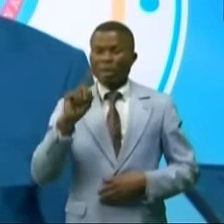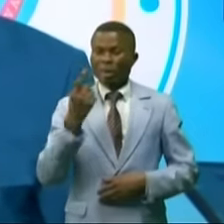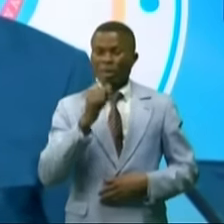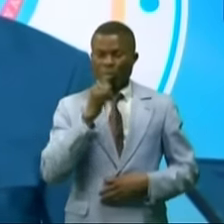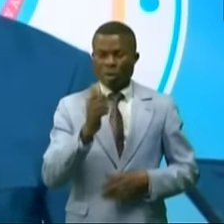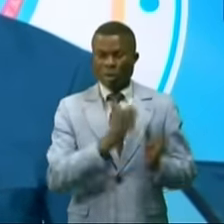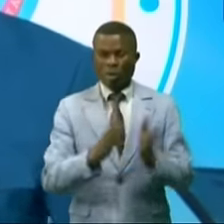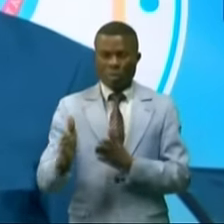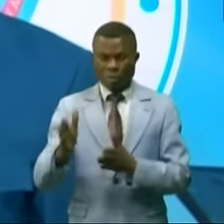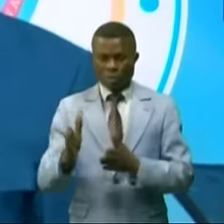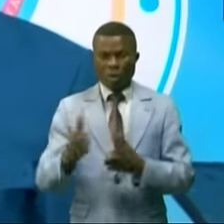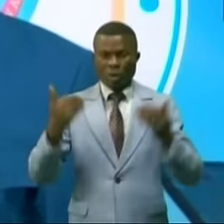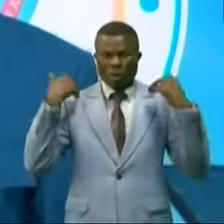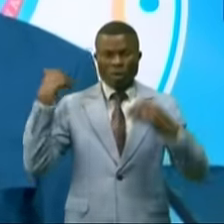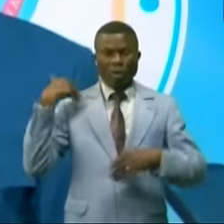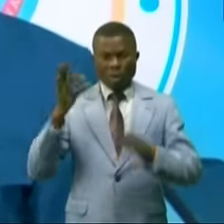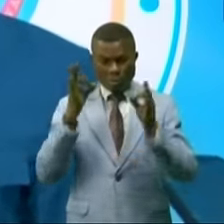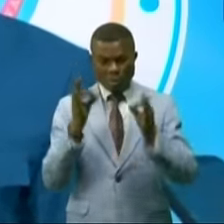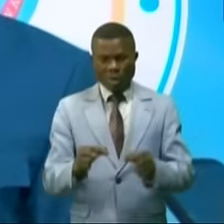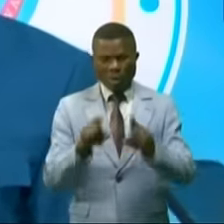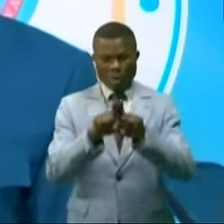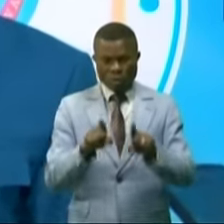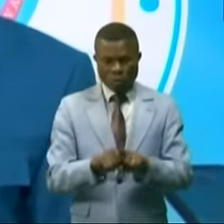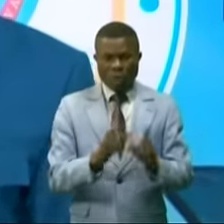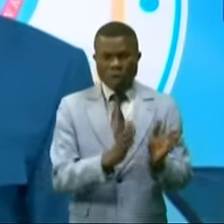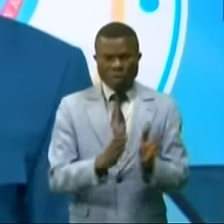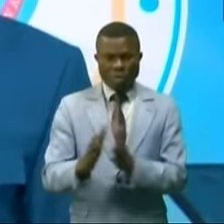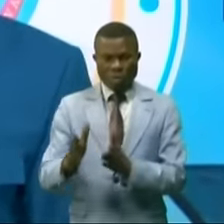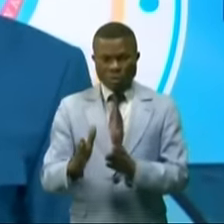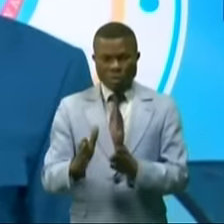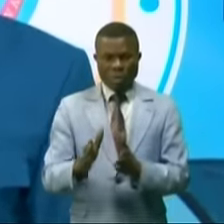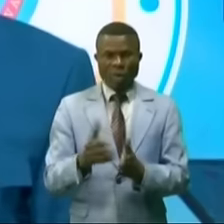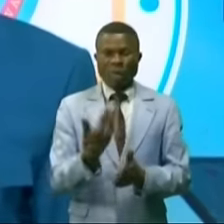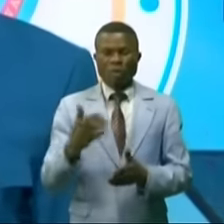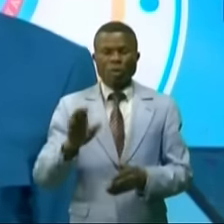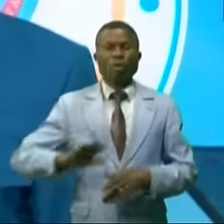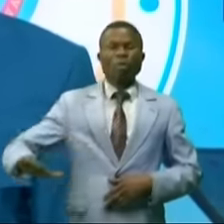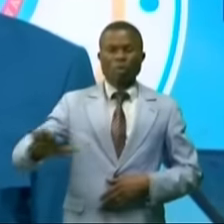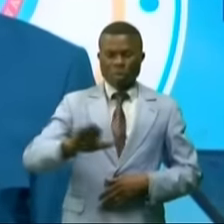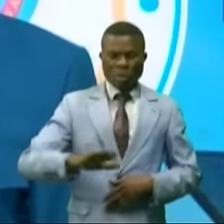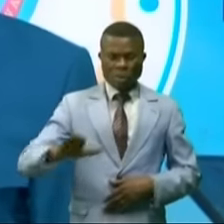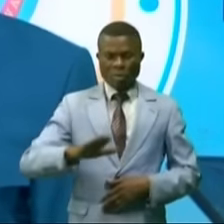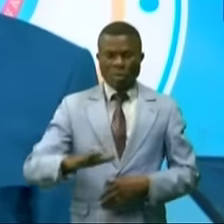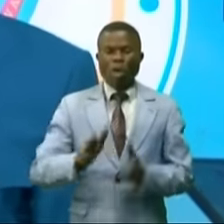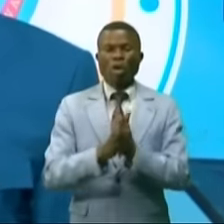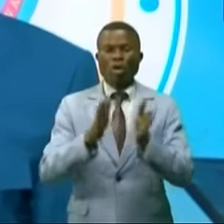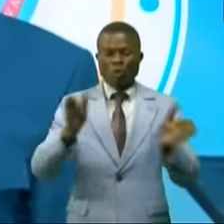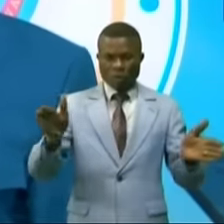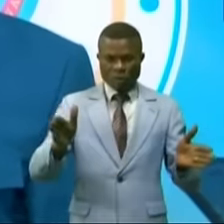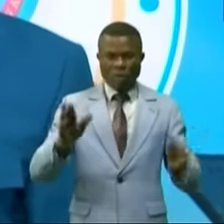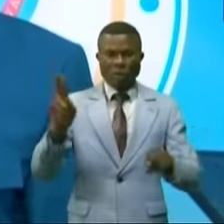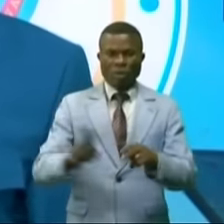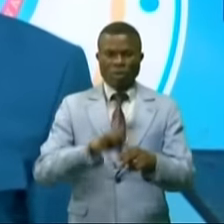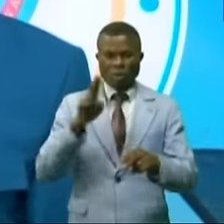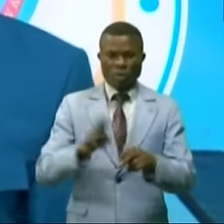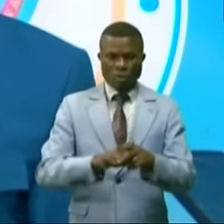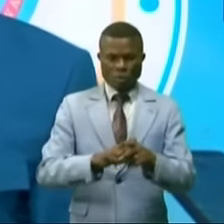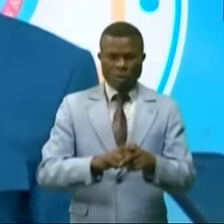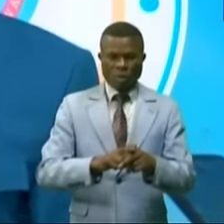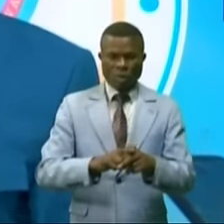destiné au chef de l'État, mais aussi le sceau de la République, sceau officiel utilisé par tous